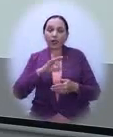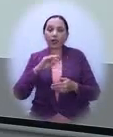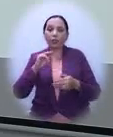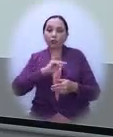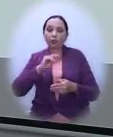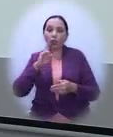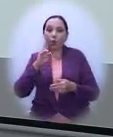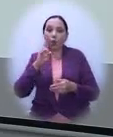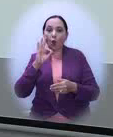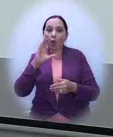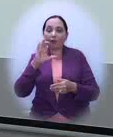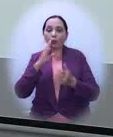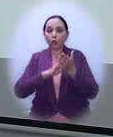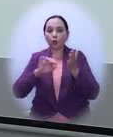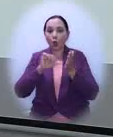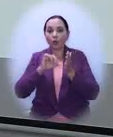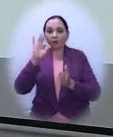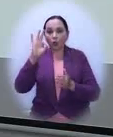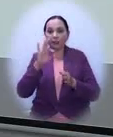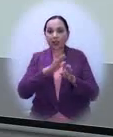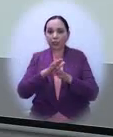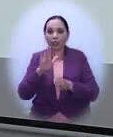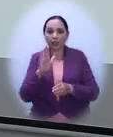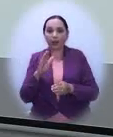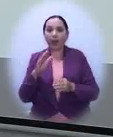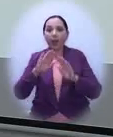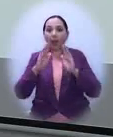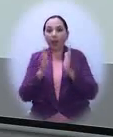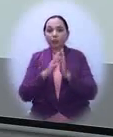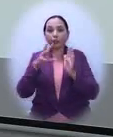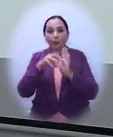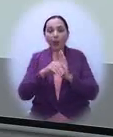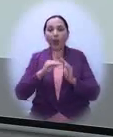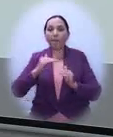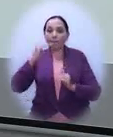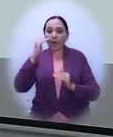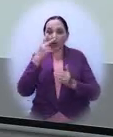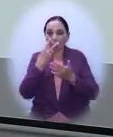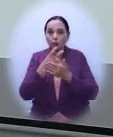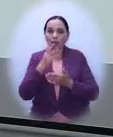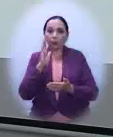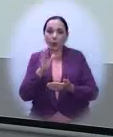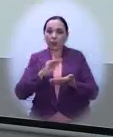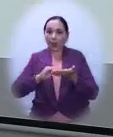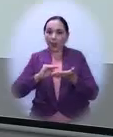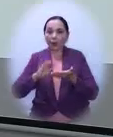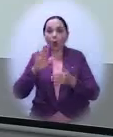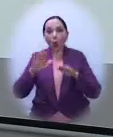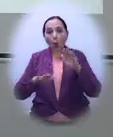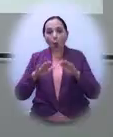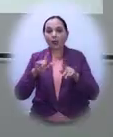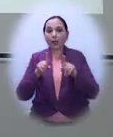koeffitsiyenti 96% ni tashkil qiladi. Hajmi, balandligi ko'rsatib o'tilgan bo'ladi, ya'ni